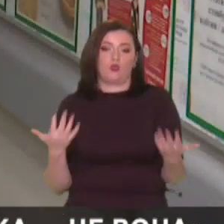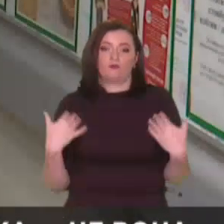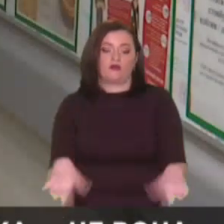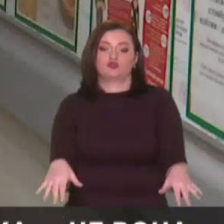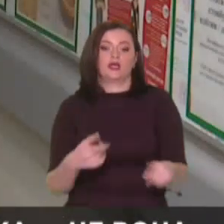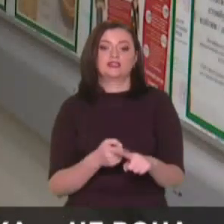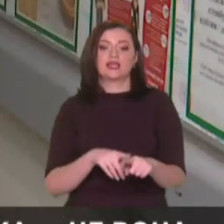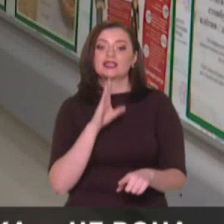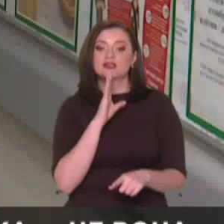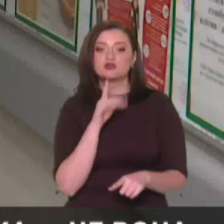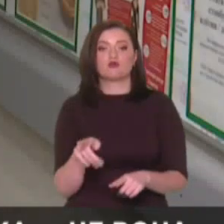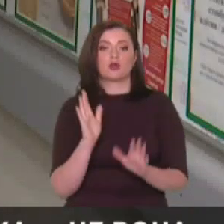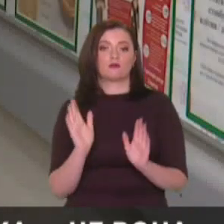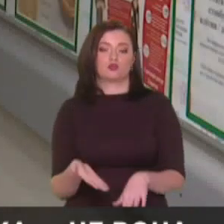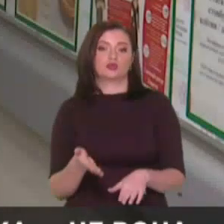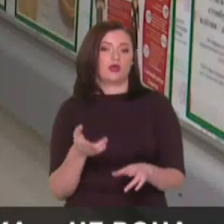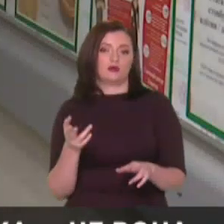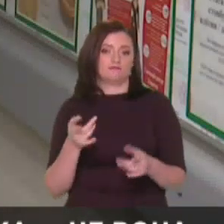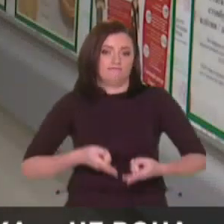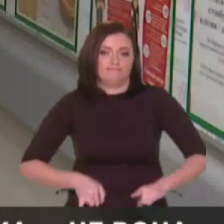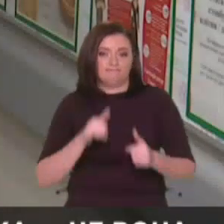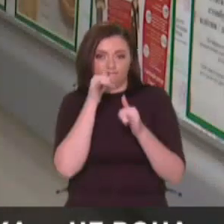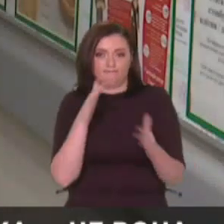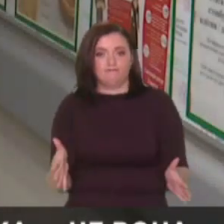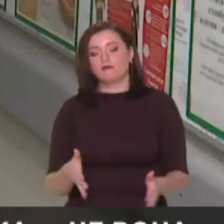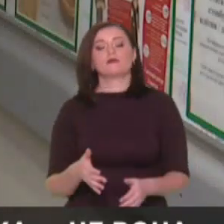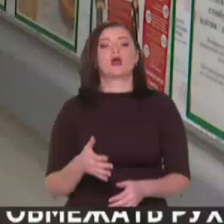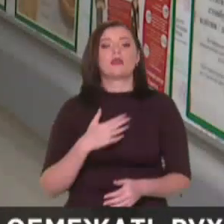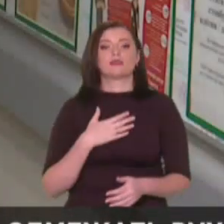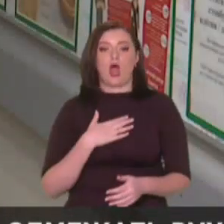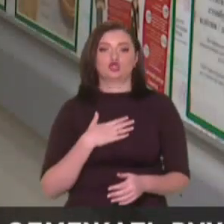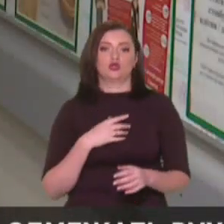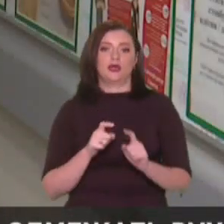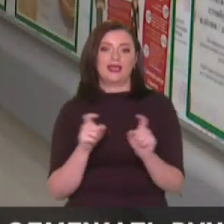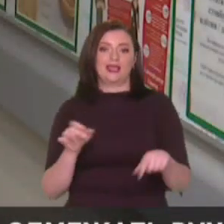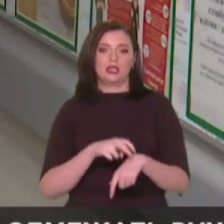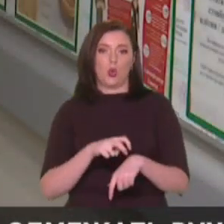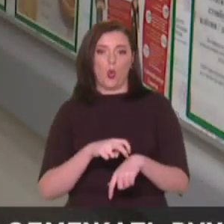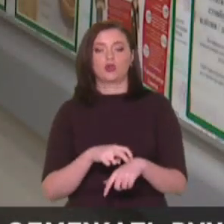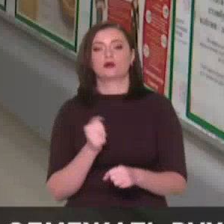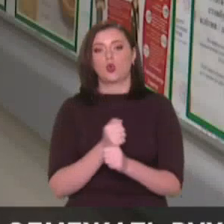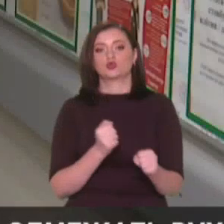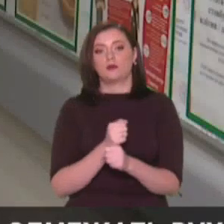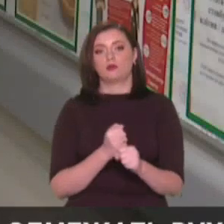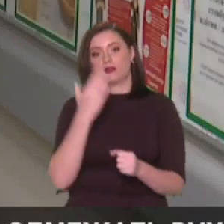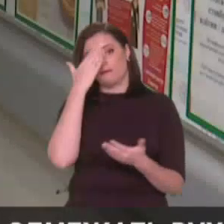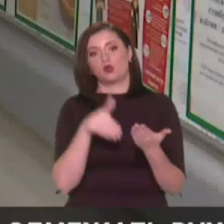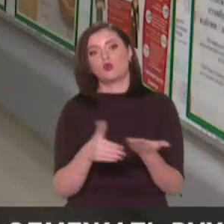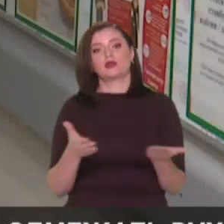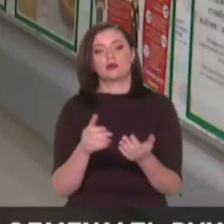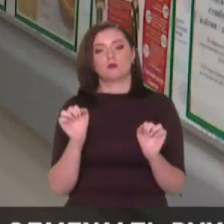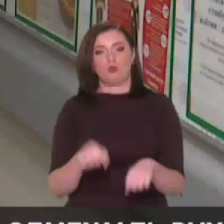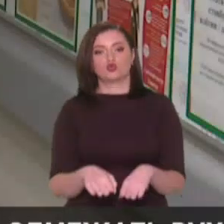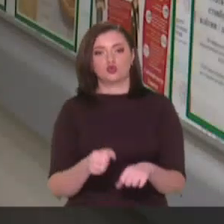ця дівчинка, вона буде безплідна. Зараз наші гінекологи розробили методику, при якій вони можуть забрати